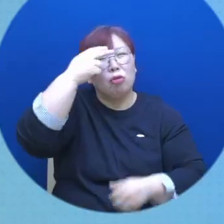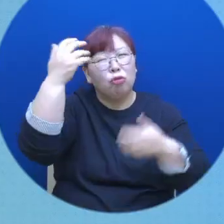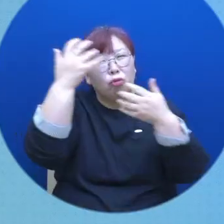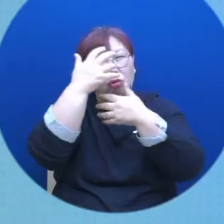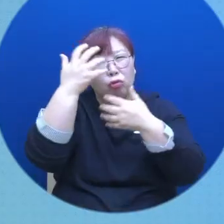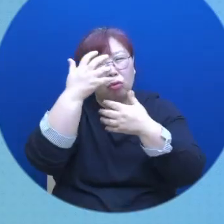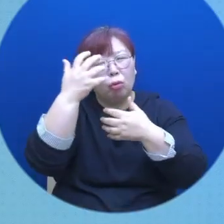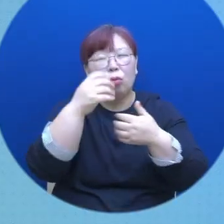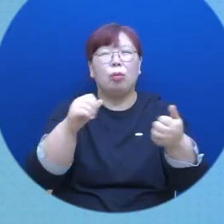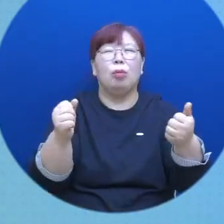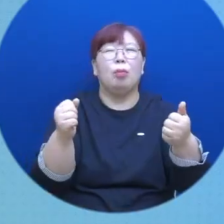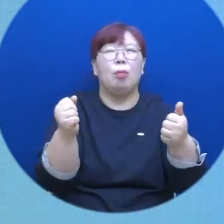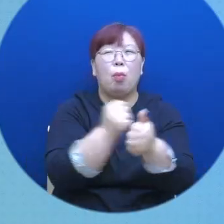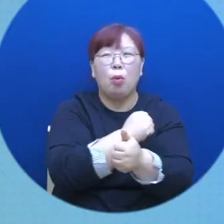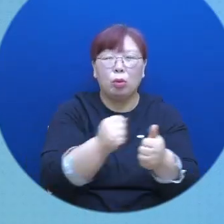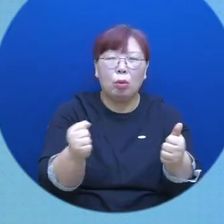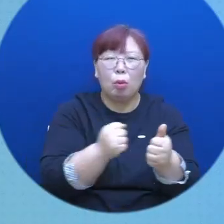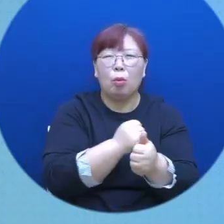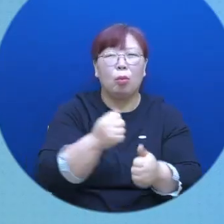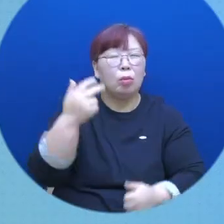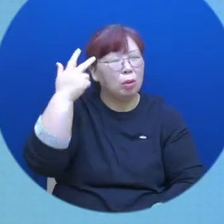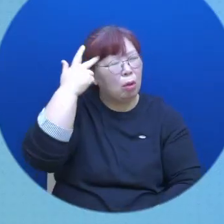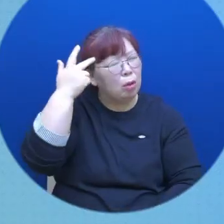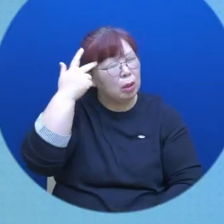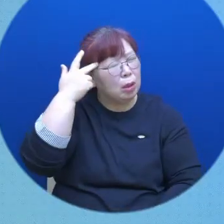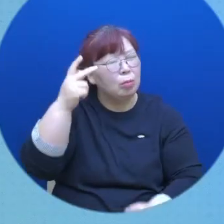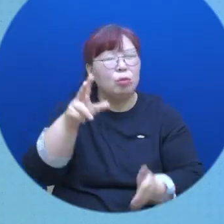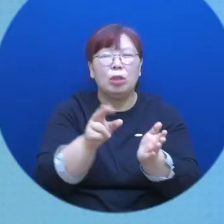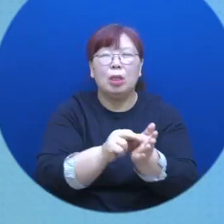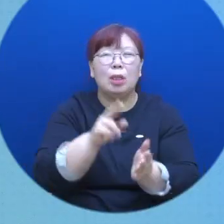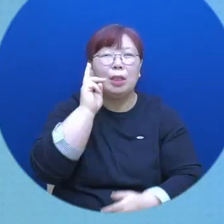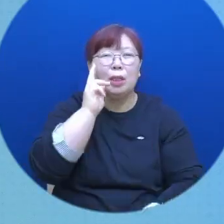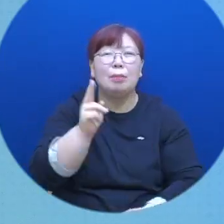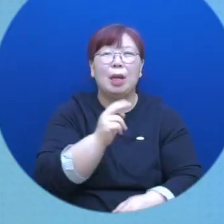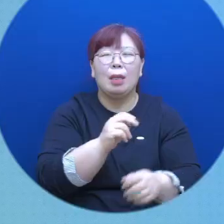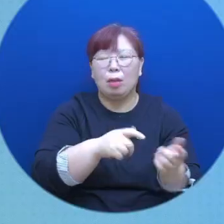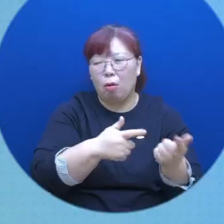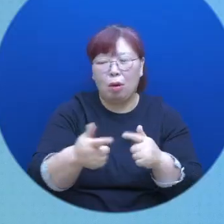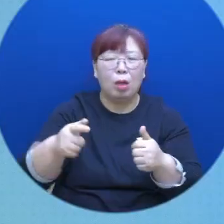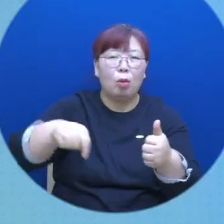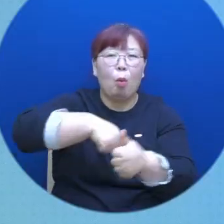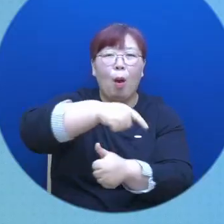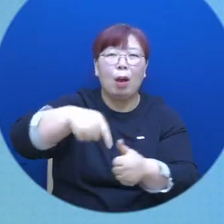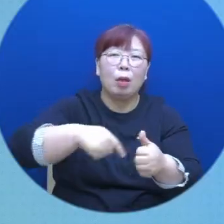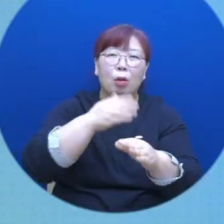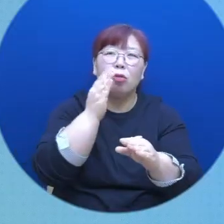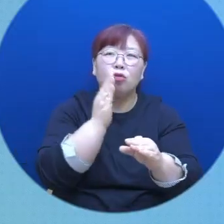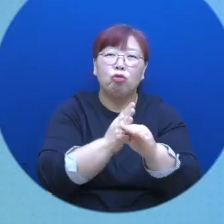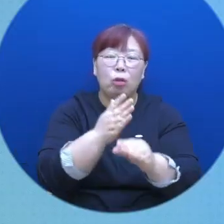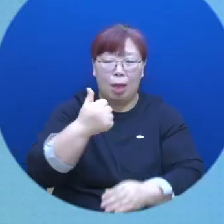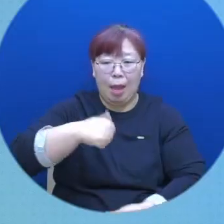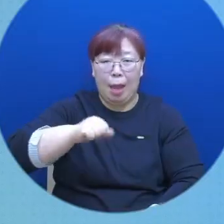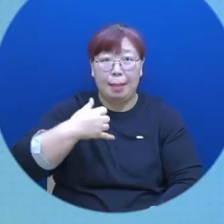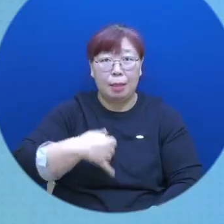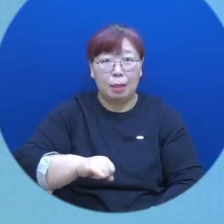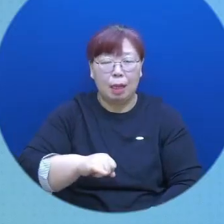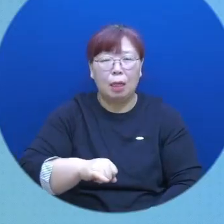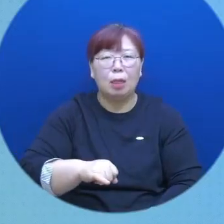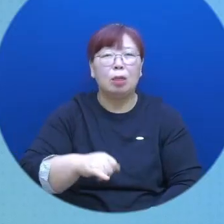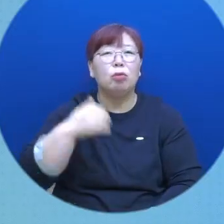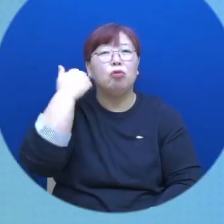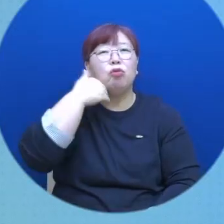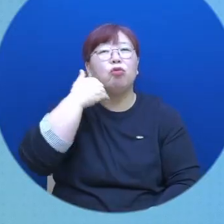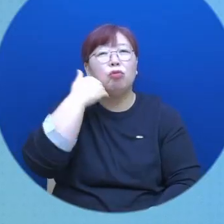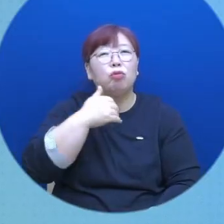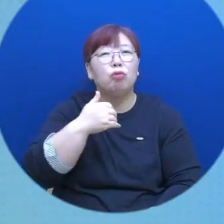거기다가 폭력이에요. 정신분열이에요. 그런 환경의 자녀들이